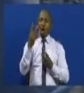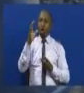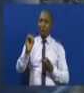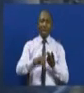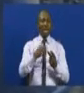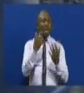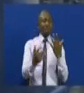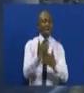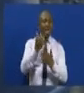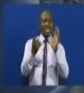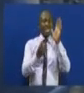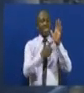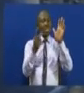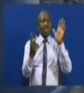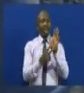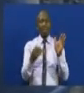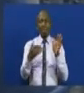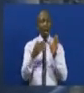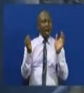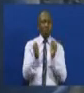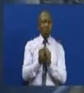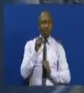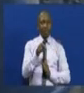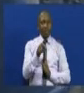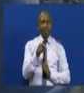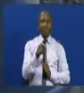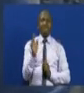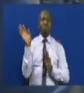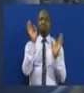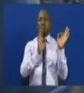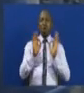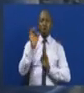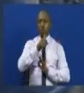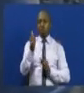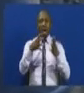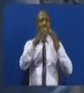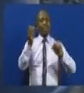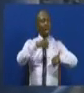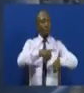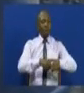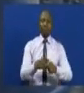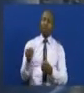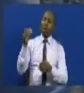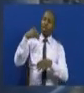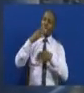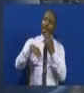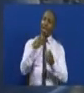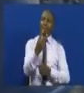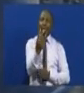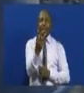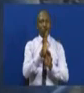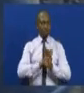karibu 6, 7, 10. Hiyo ni mbwembwe ya kupoteza muda. Weka tu mawili matatu, fanya